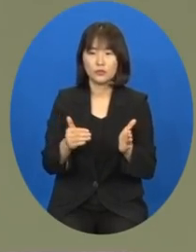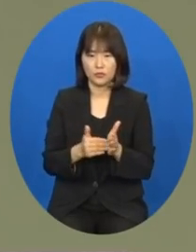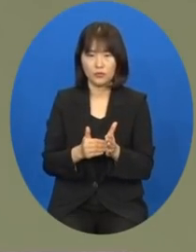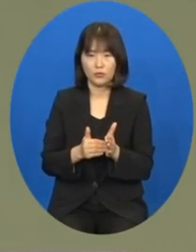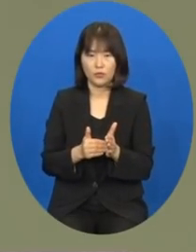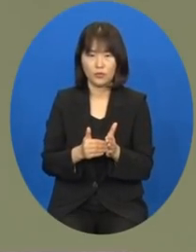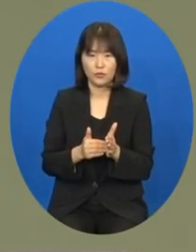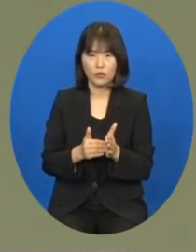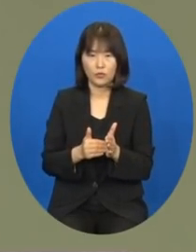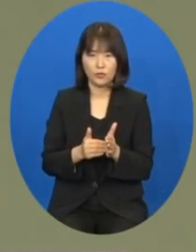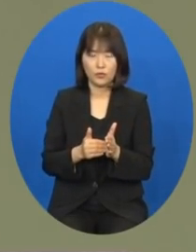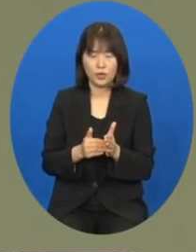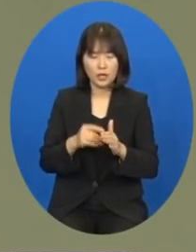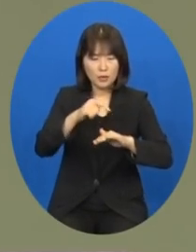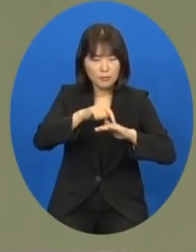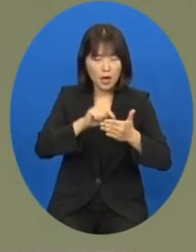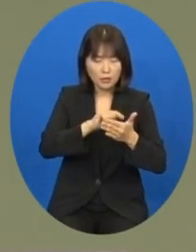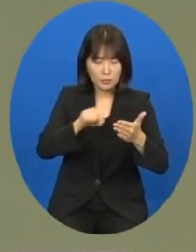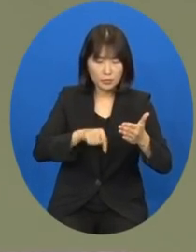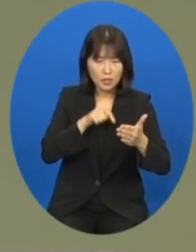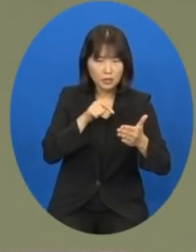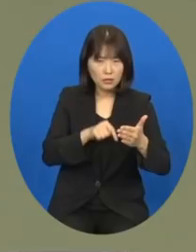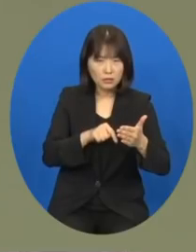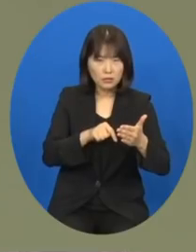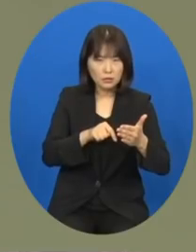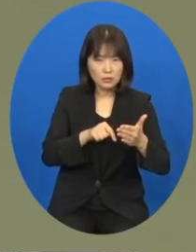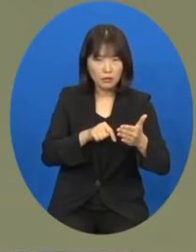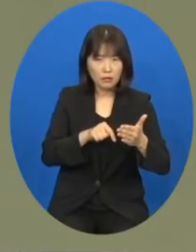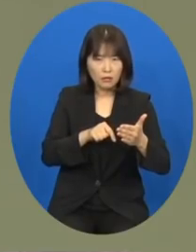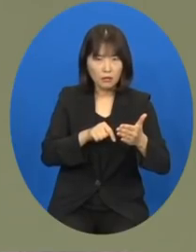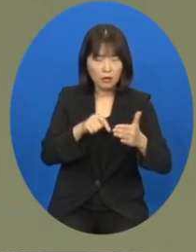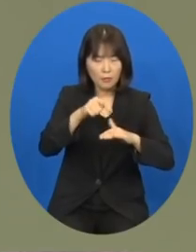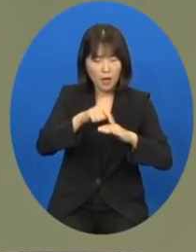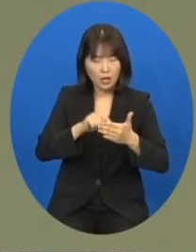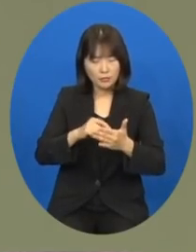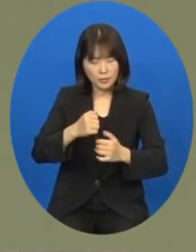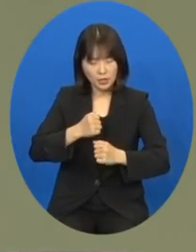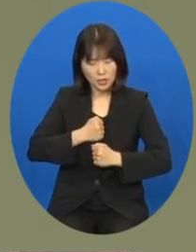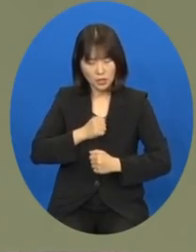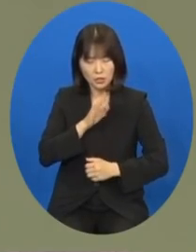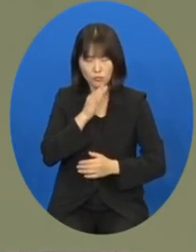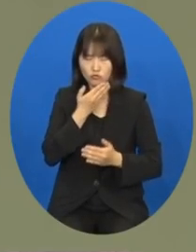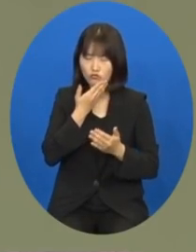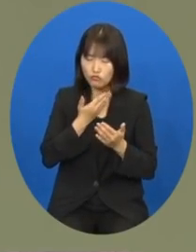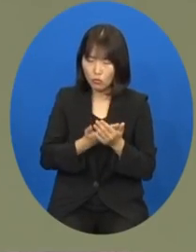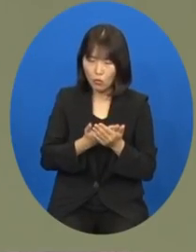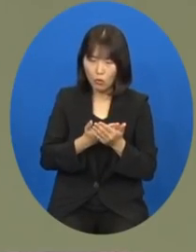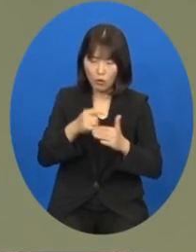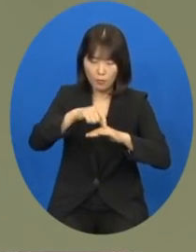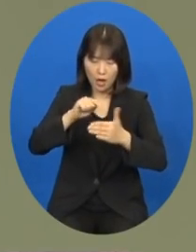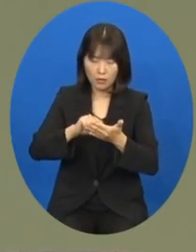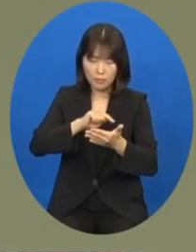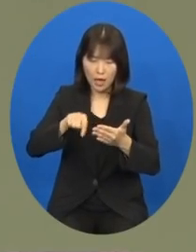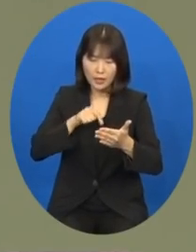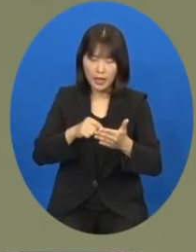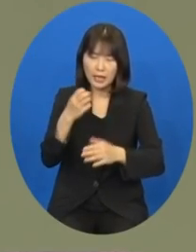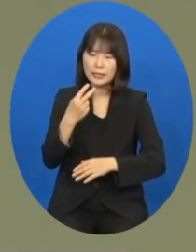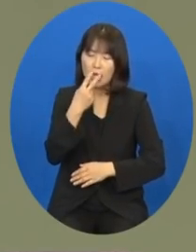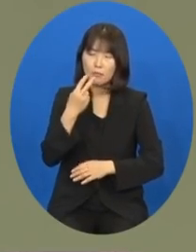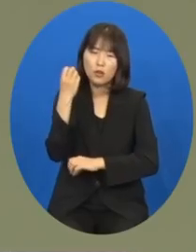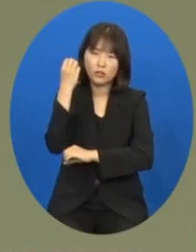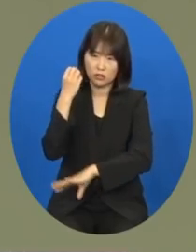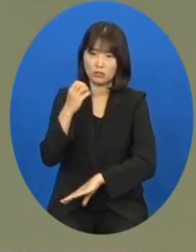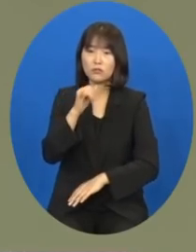이 마음에서 이 마음을 지키는 것이 얼마나 중요한지 마음에서 생명의 근원이 나오기 때문에 이 마음에 말씀을